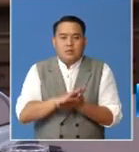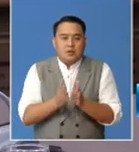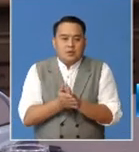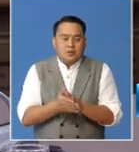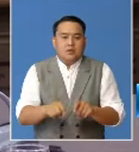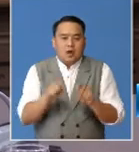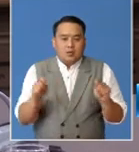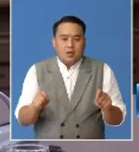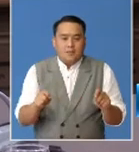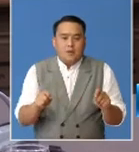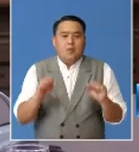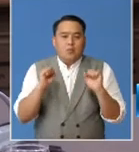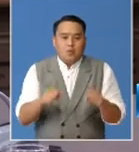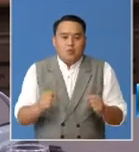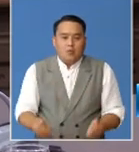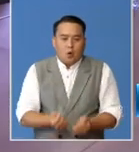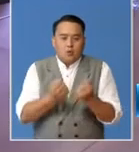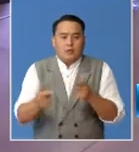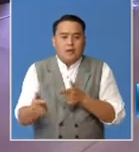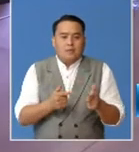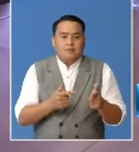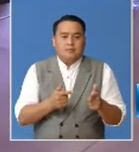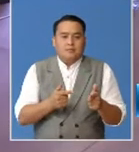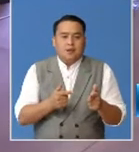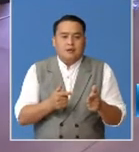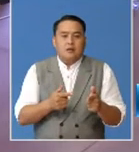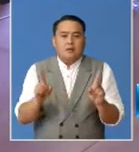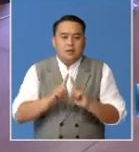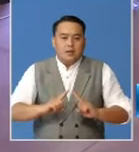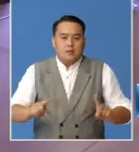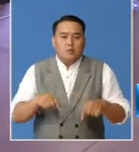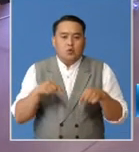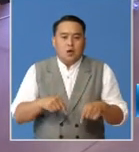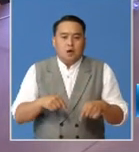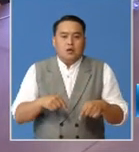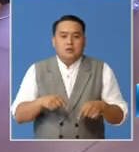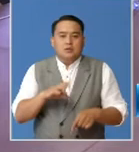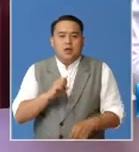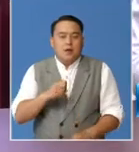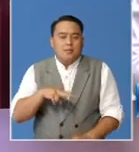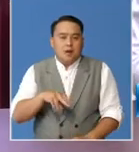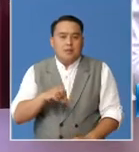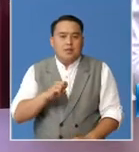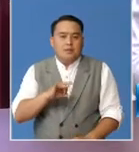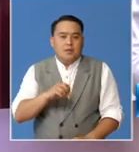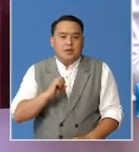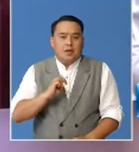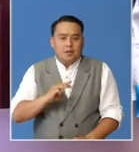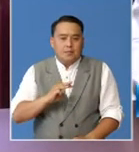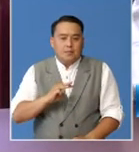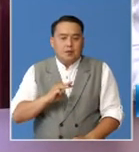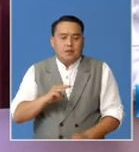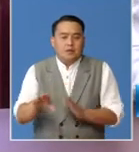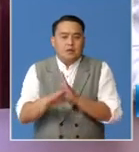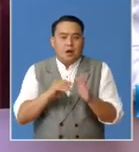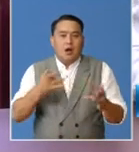ақылдасамыз. Мүмкіндігінше біз қолдауға дайынбыз. Туындының тағы бір ерекшелігі, мұнда рөлдерді Самал Ислямова, Мирай Морияма бастаған